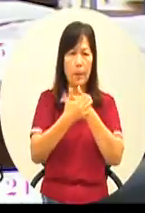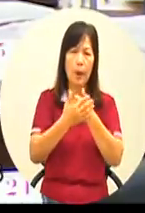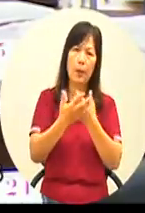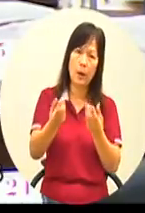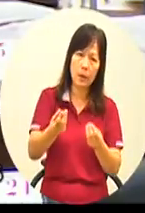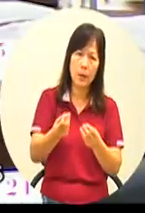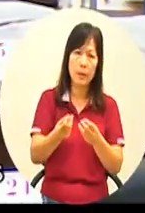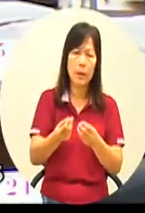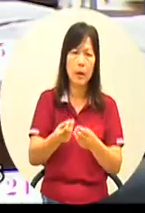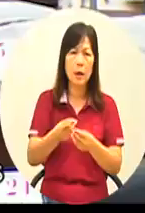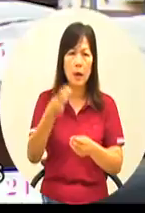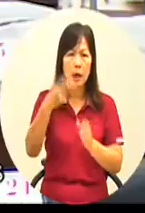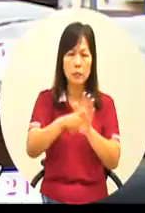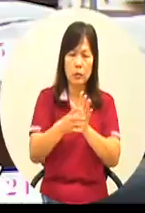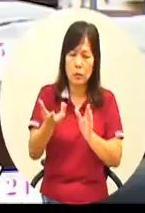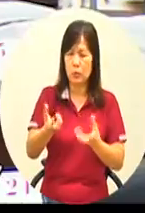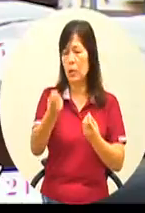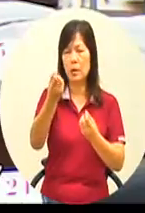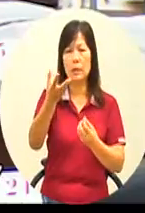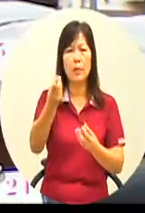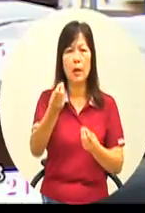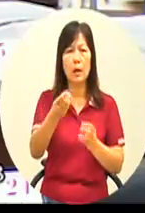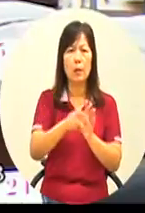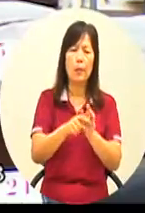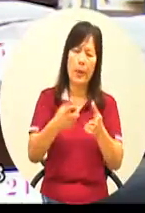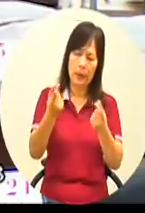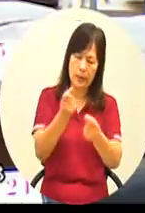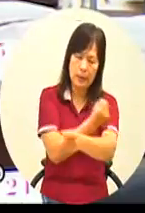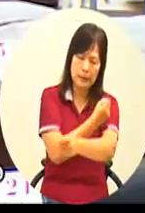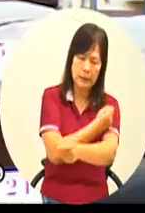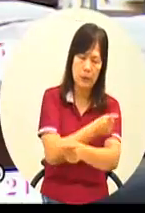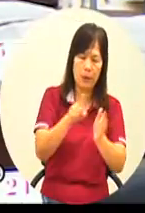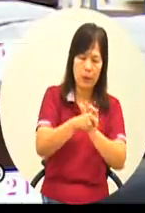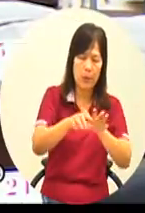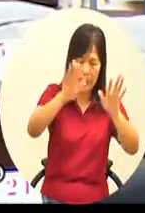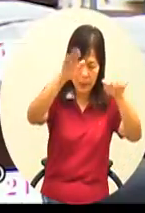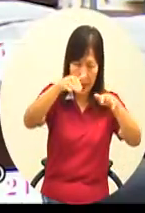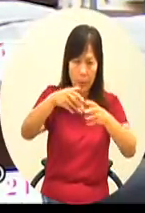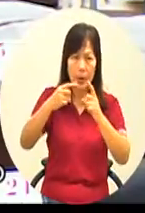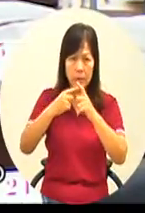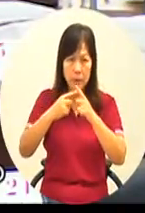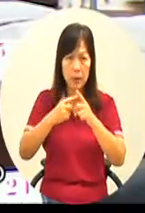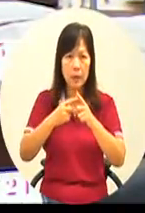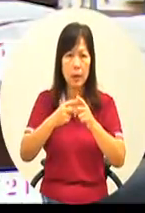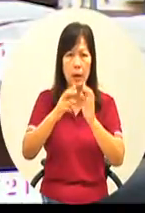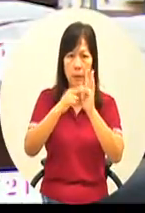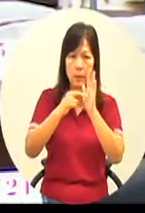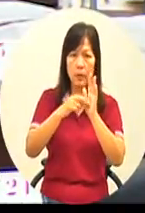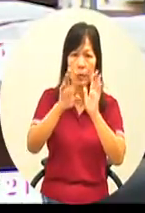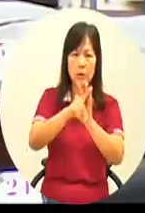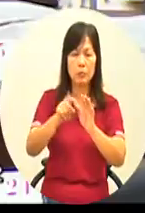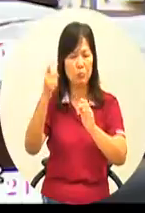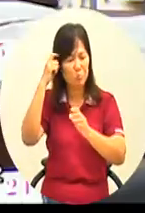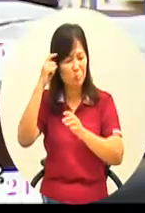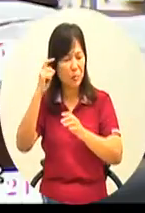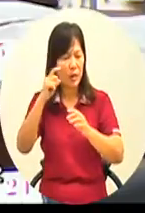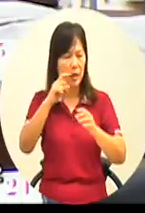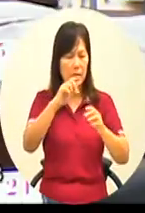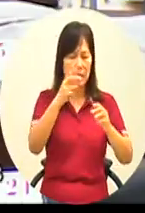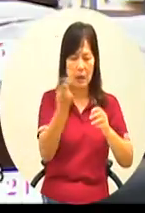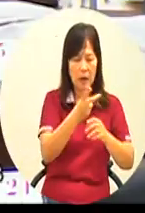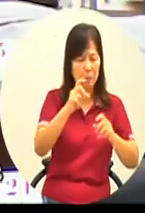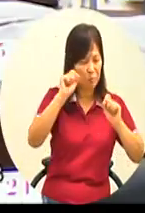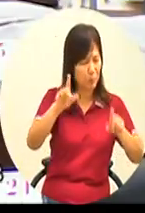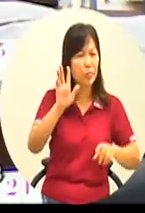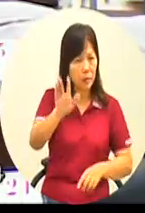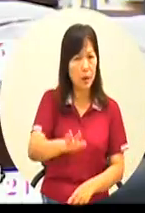个行政的这个公权力，所以我们很辛苦的把所有权人找了一些，但是正反两件，好，正反两件，这个就是美术